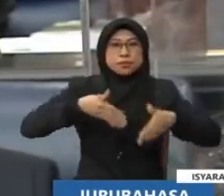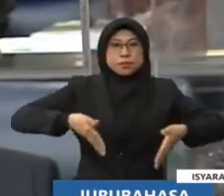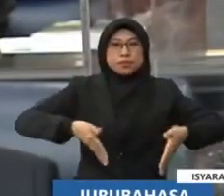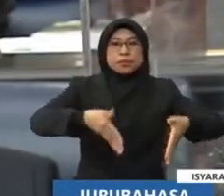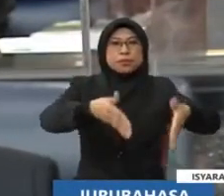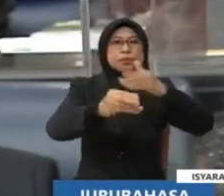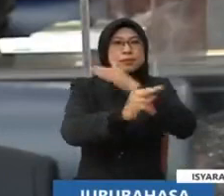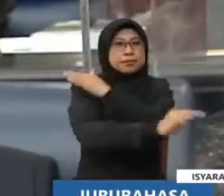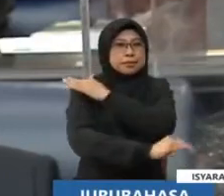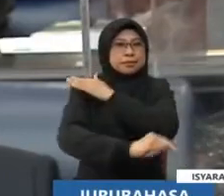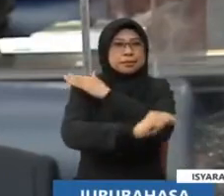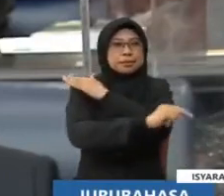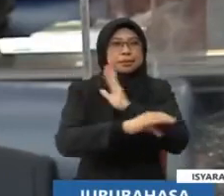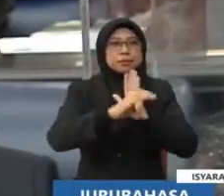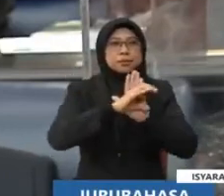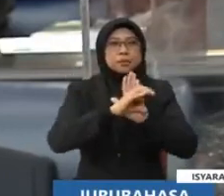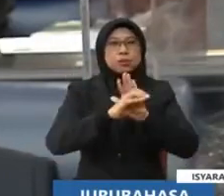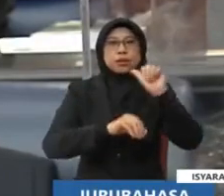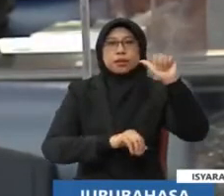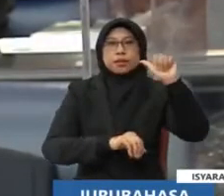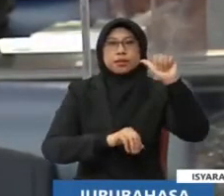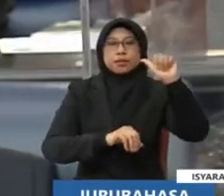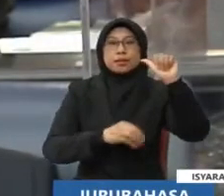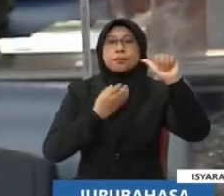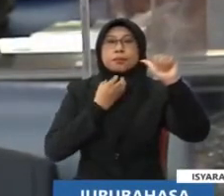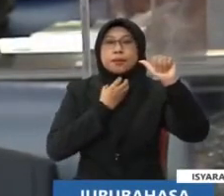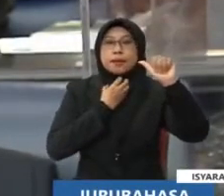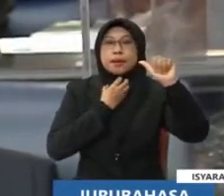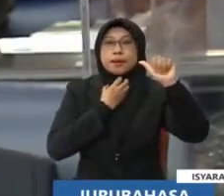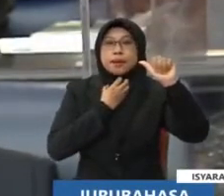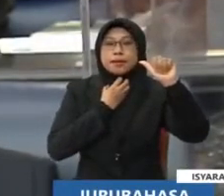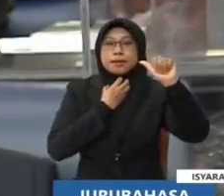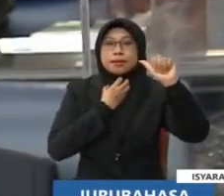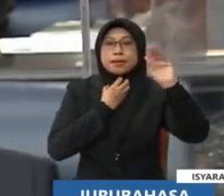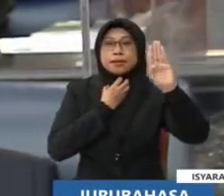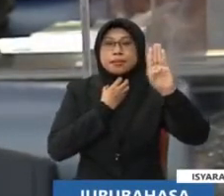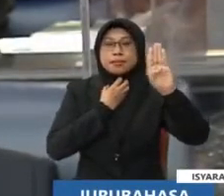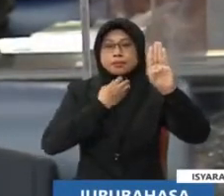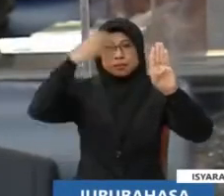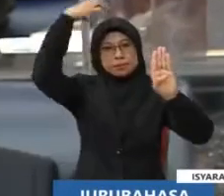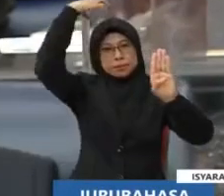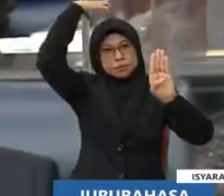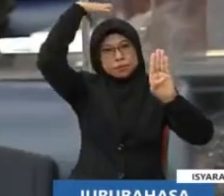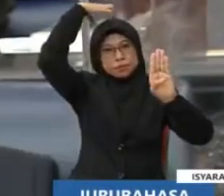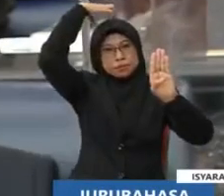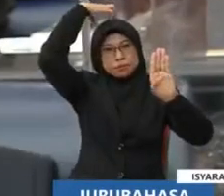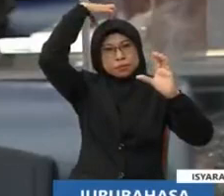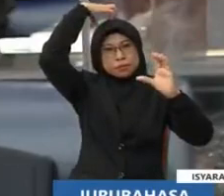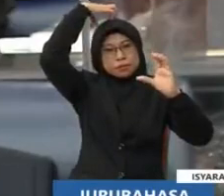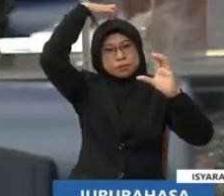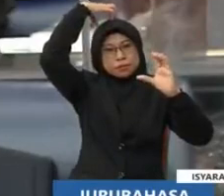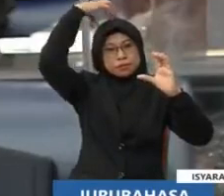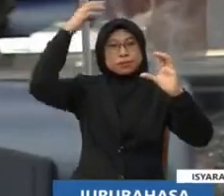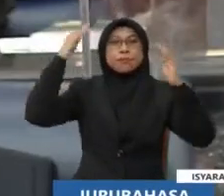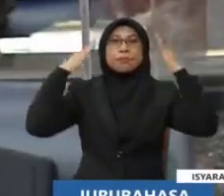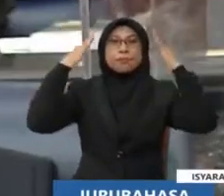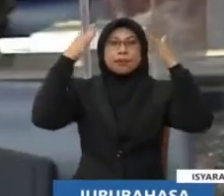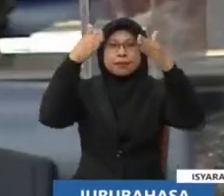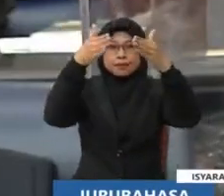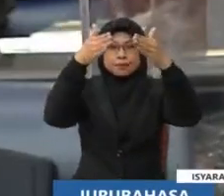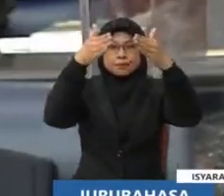jalan negeri. Sebagai contoh, A untuk Negeri Perak, B untuk Selangor dan C untuk